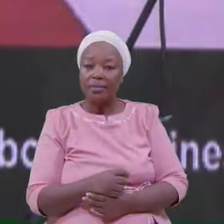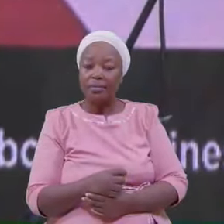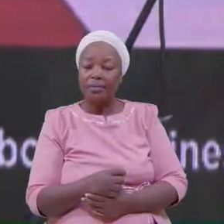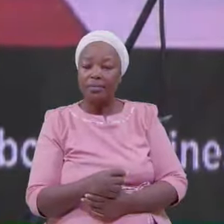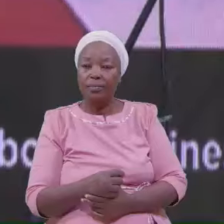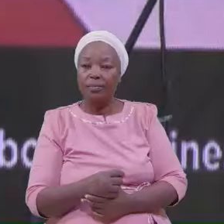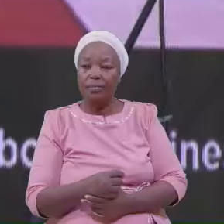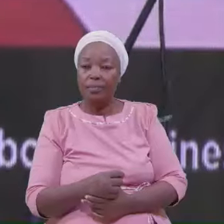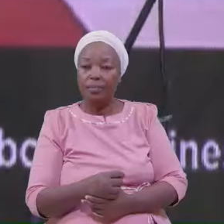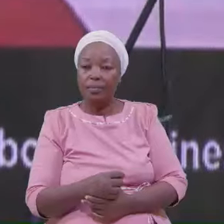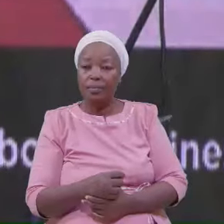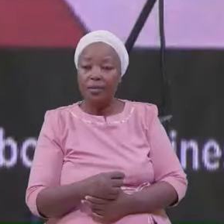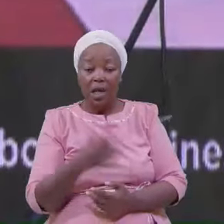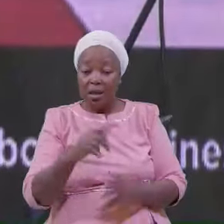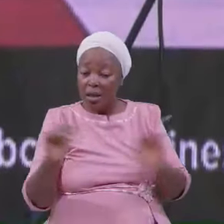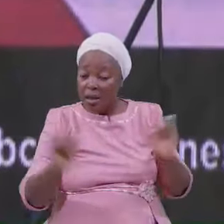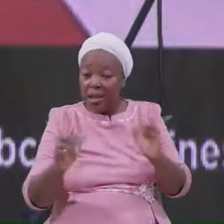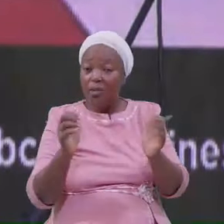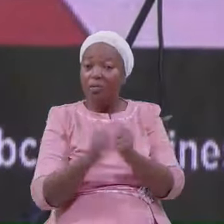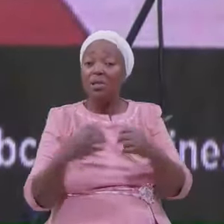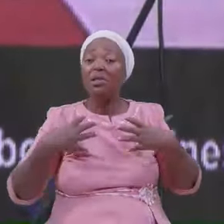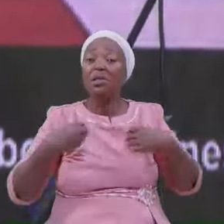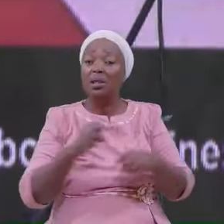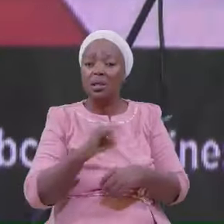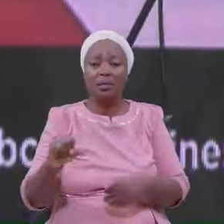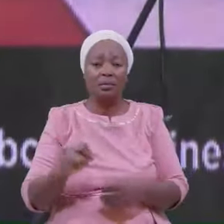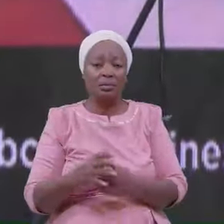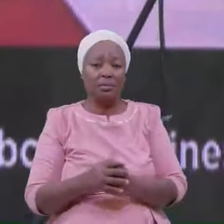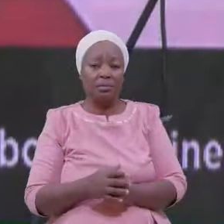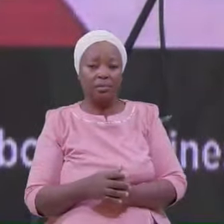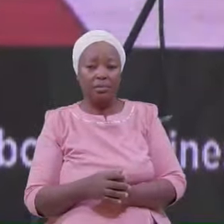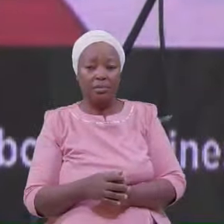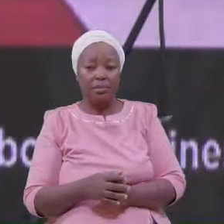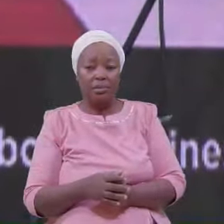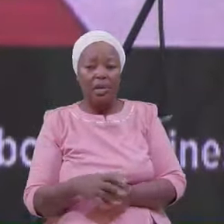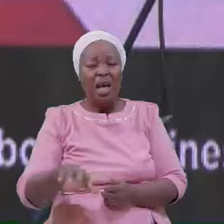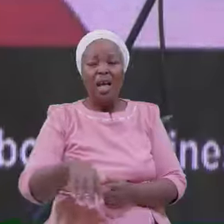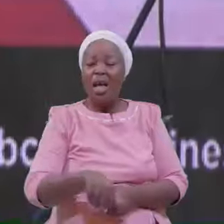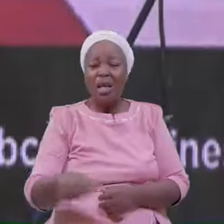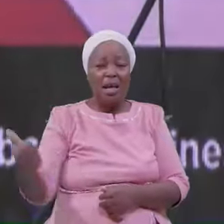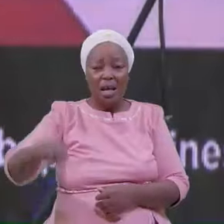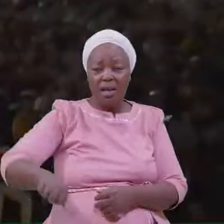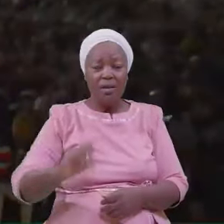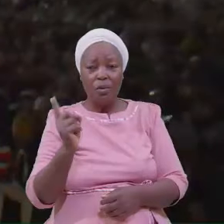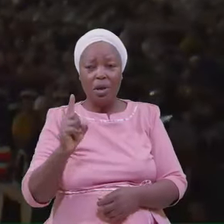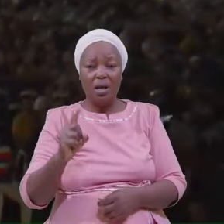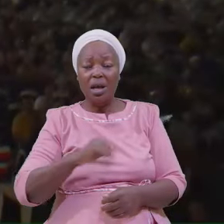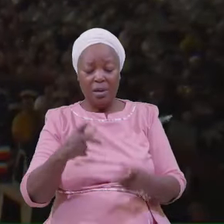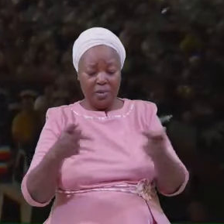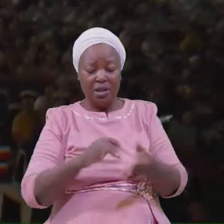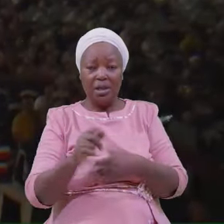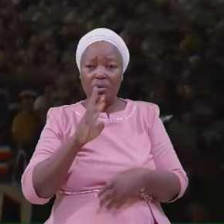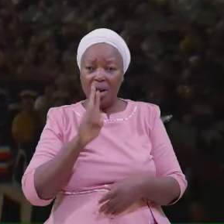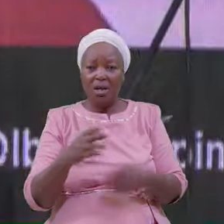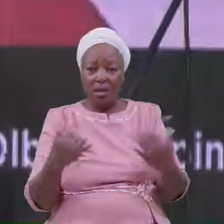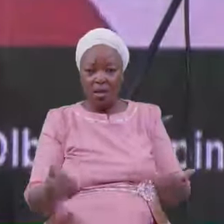The same thing with healing. Ganun din sa pagpapagaling. Anywhere you are. Kahit nasaan ka man.